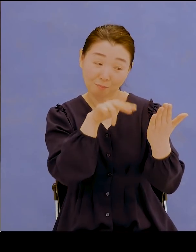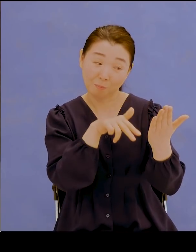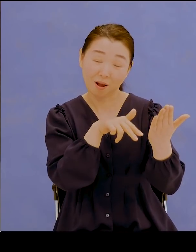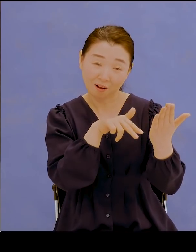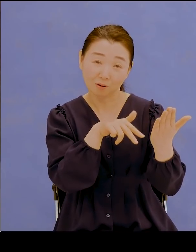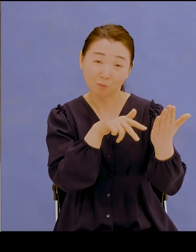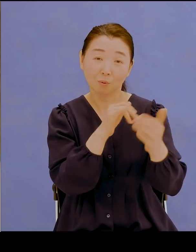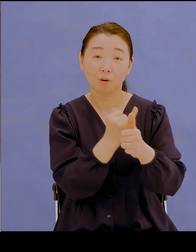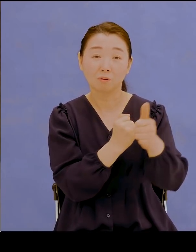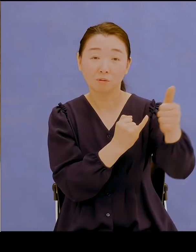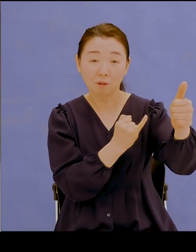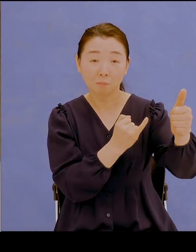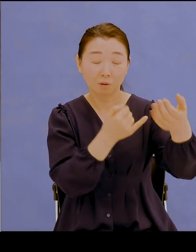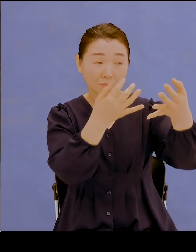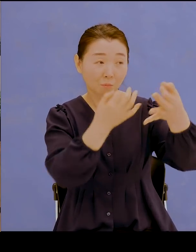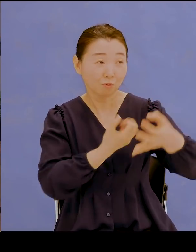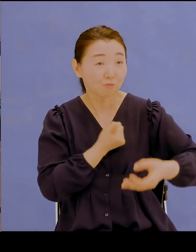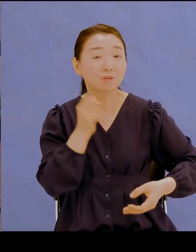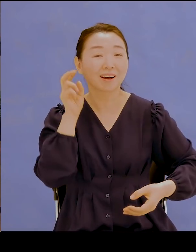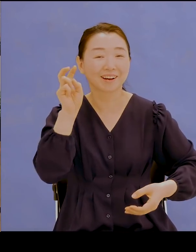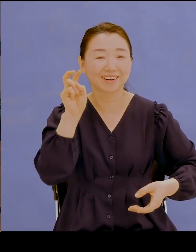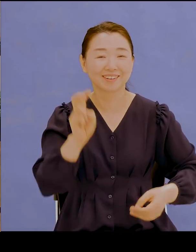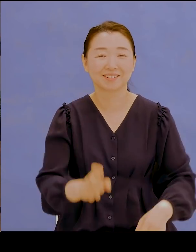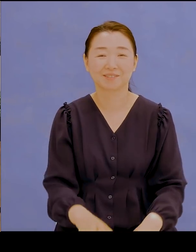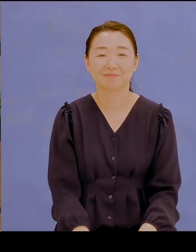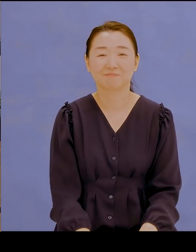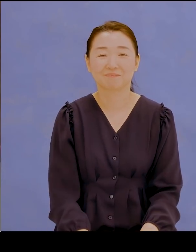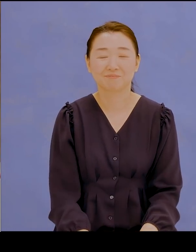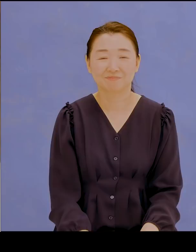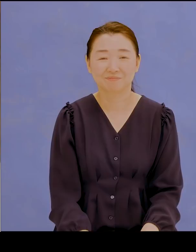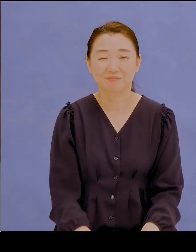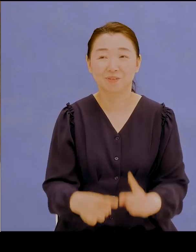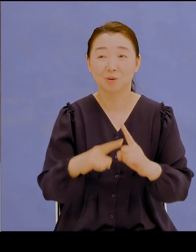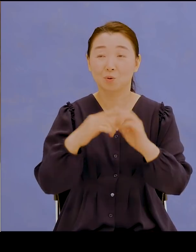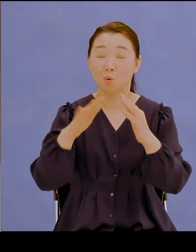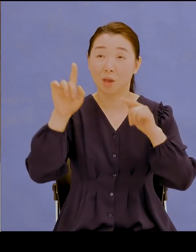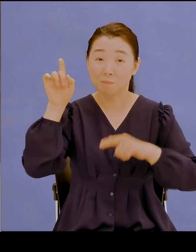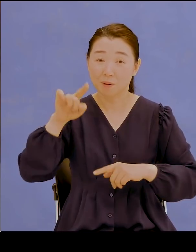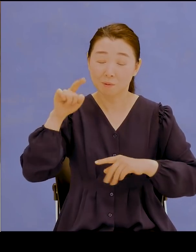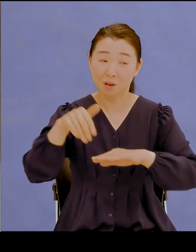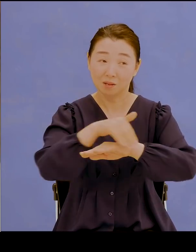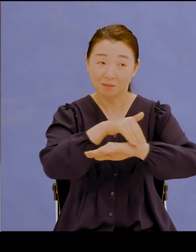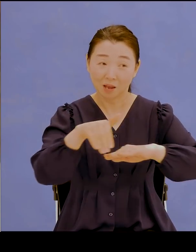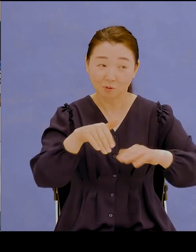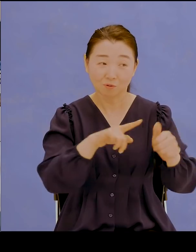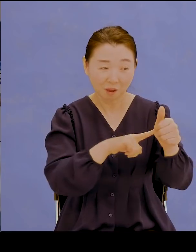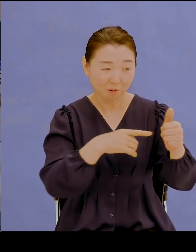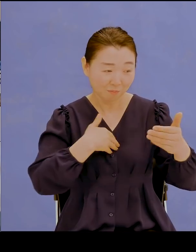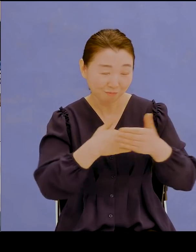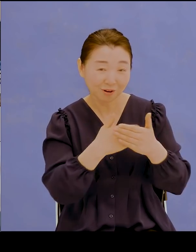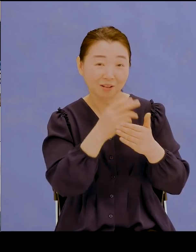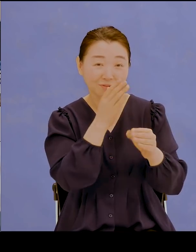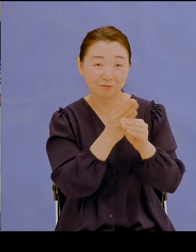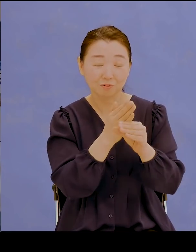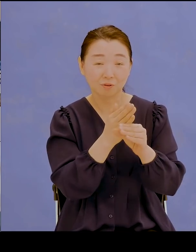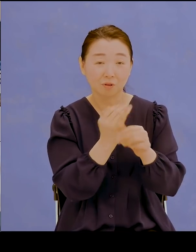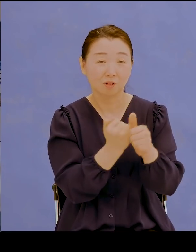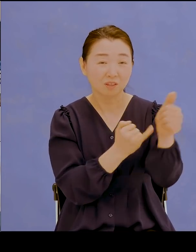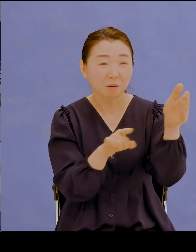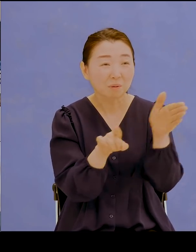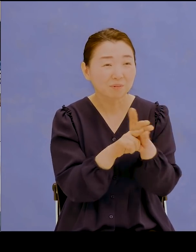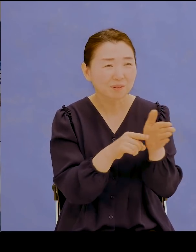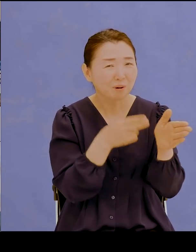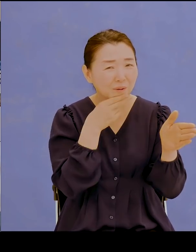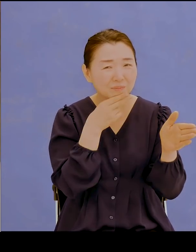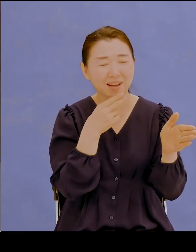그 왜냐면 남편이 보면 충격받을 거예요. 그 사실을. 맞죠. 아. 교회를 매일매일 가서 안 그래도 좀 얘가 불안불안한데 남편 보면 믿음이 없으세요?